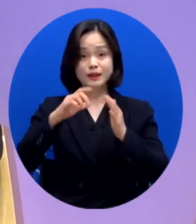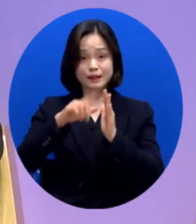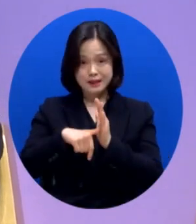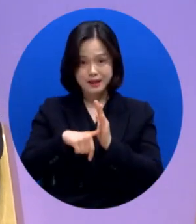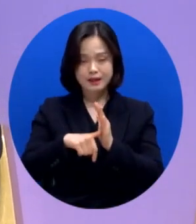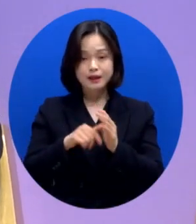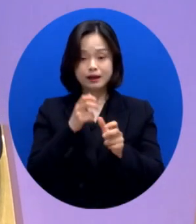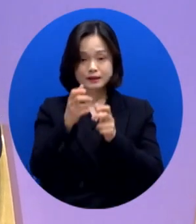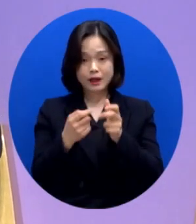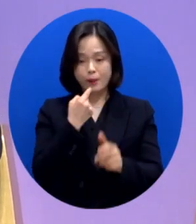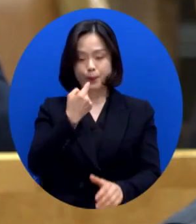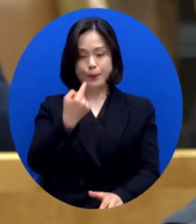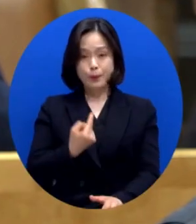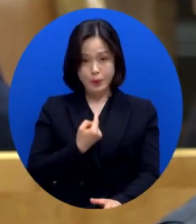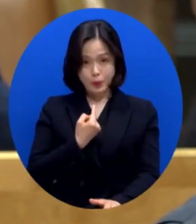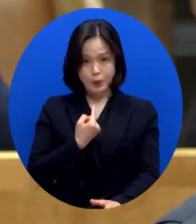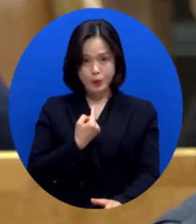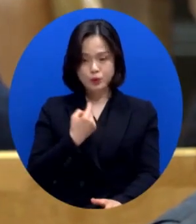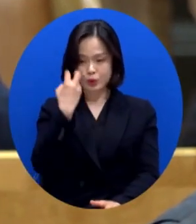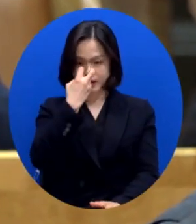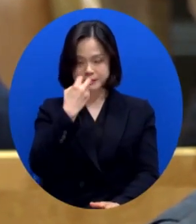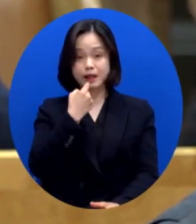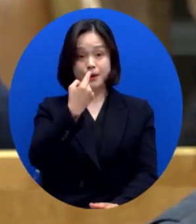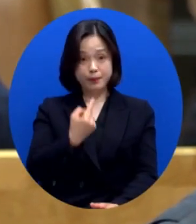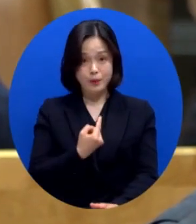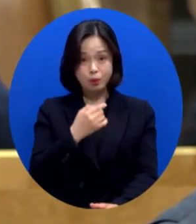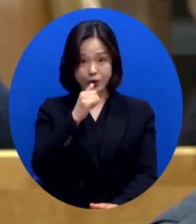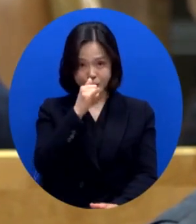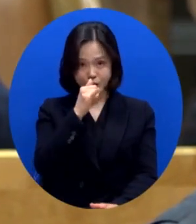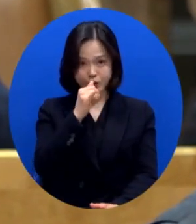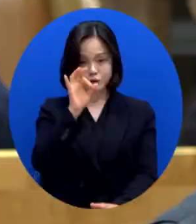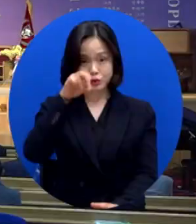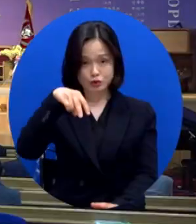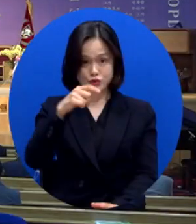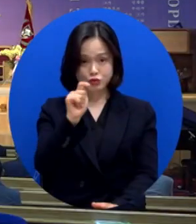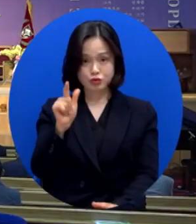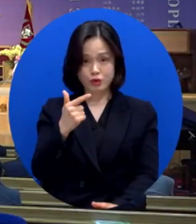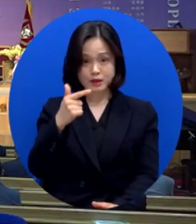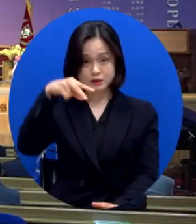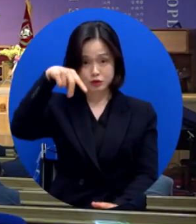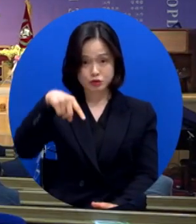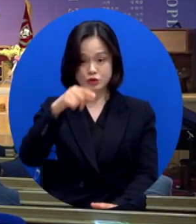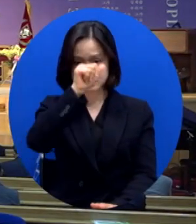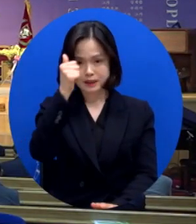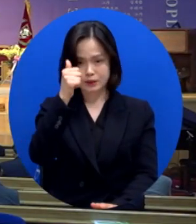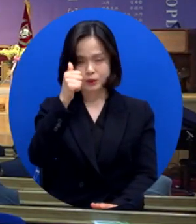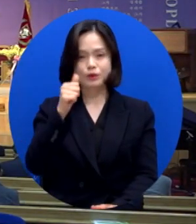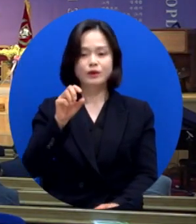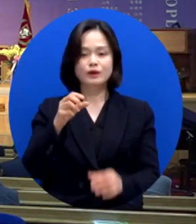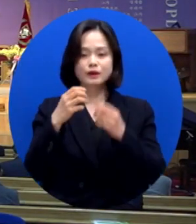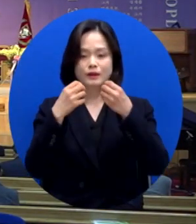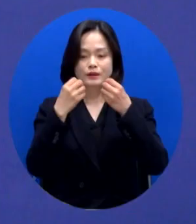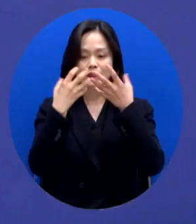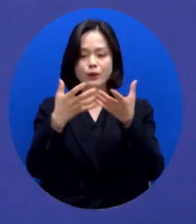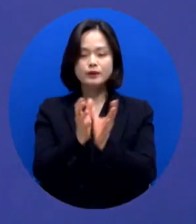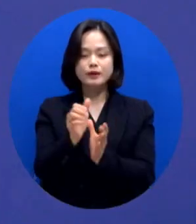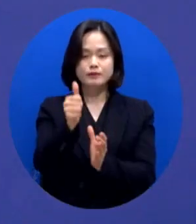및 감사보고를 진행하고 선거를 통해 유관수 장로를 34대 회장으로 선출했습니다.